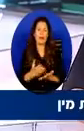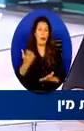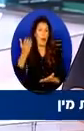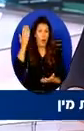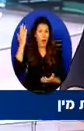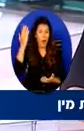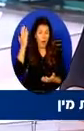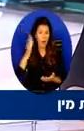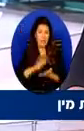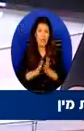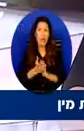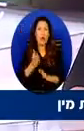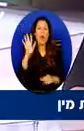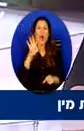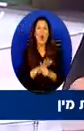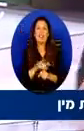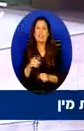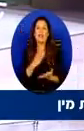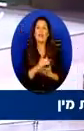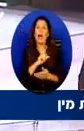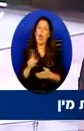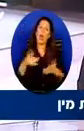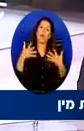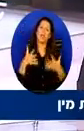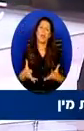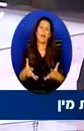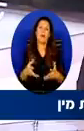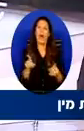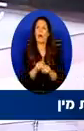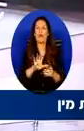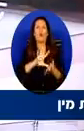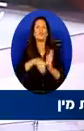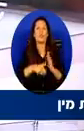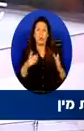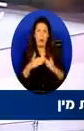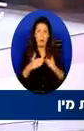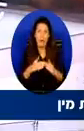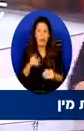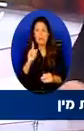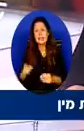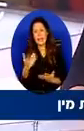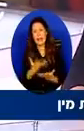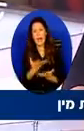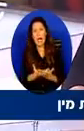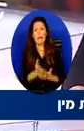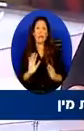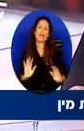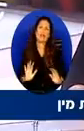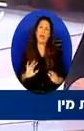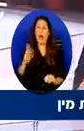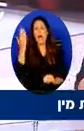תקיפה, כמו שוד בבית. שאת צריכה להביא רק ראיות של היה או לא היה, יש או אין זרע, מאז שיש בכלל DNA,